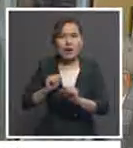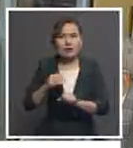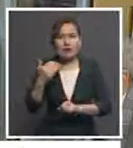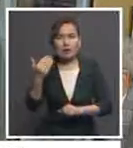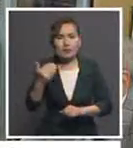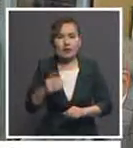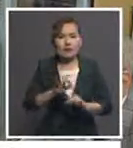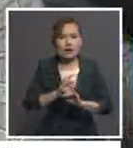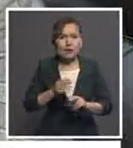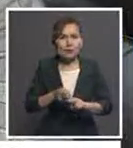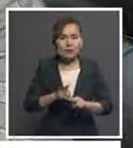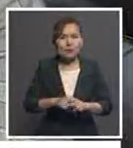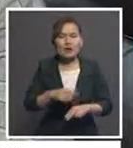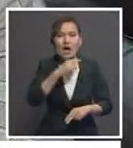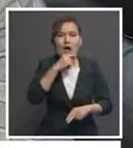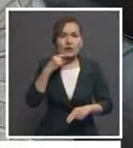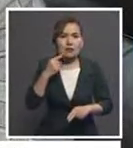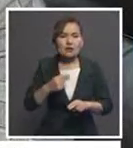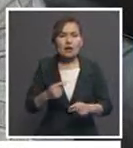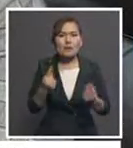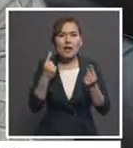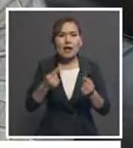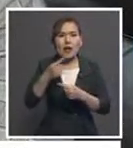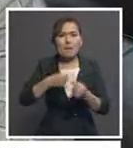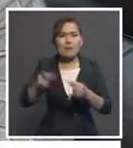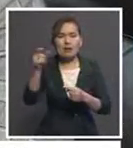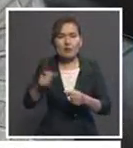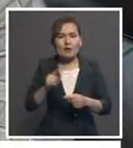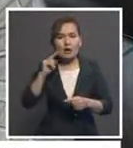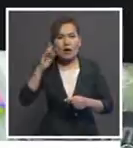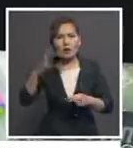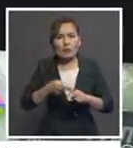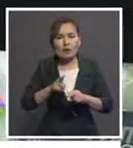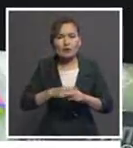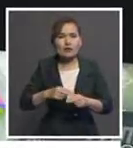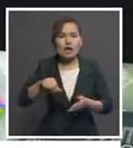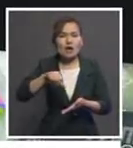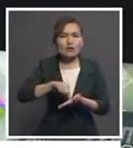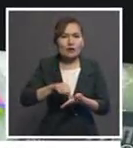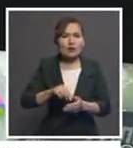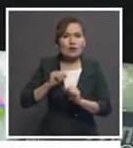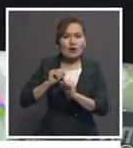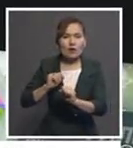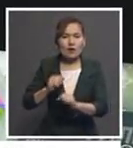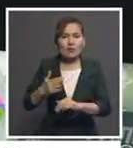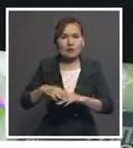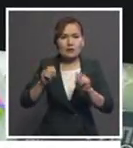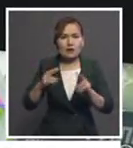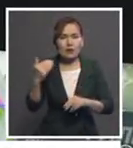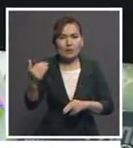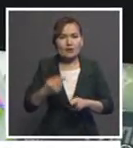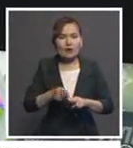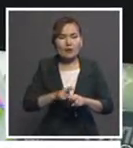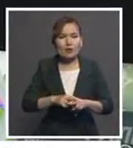Александр Добровинский мәлімдеді. Ресейдегі көптеген ірі бизнесмендер мен әйгілі шоу-бизнес өкілдерінің адвокаты ретінде танылған маманның айтуынша,